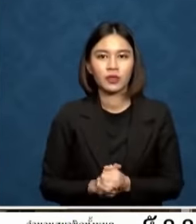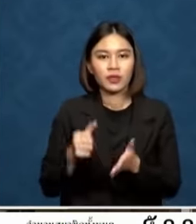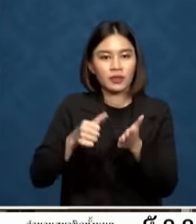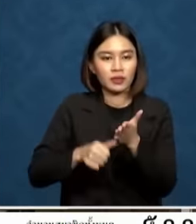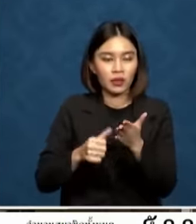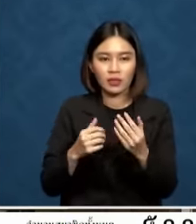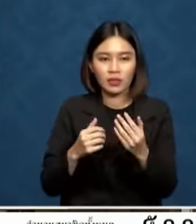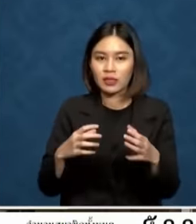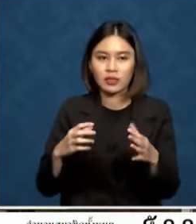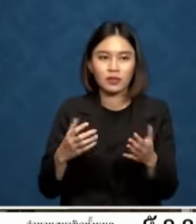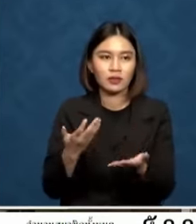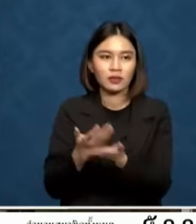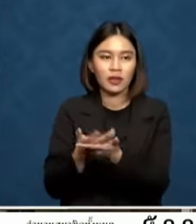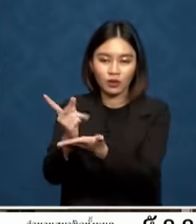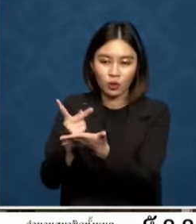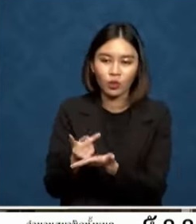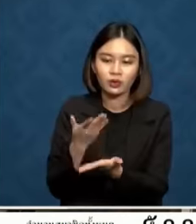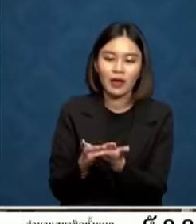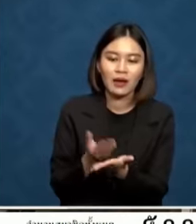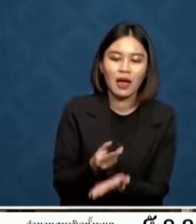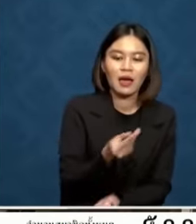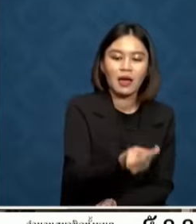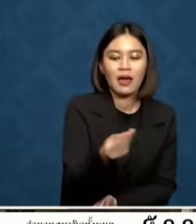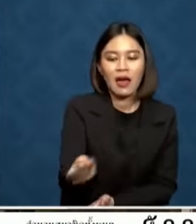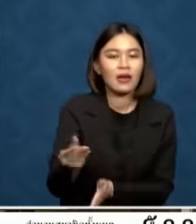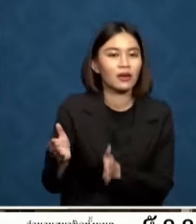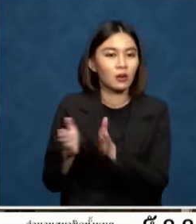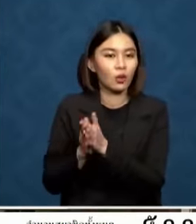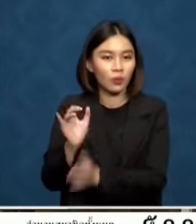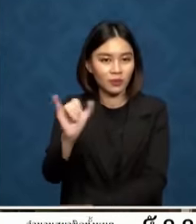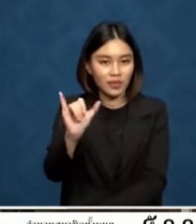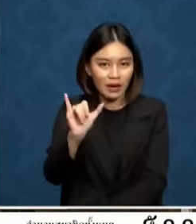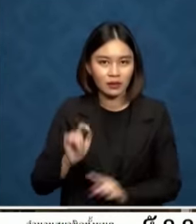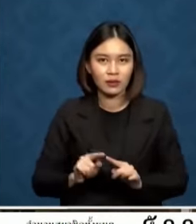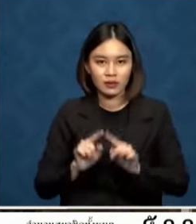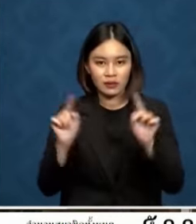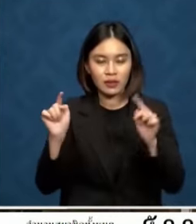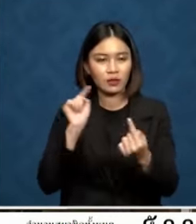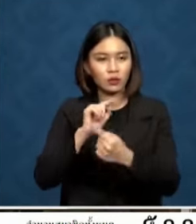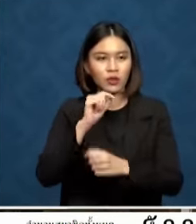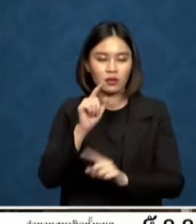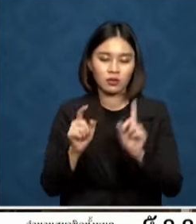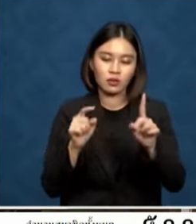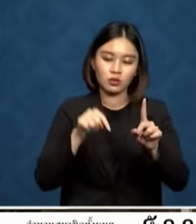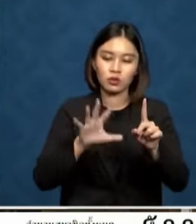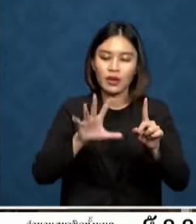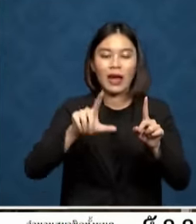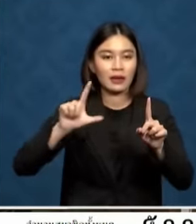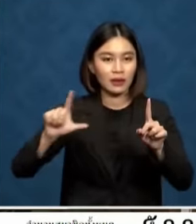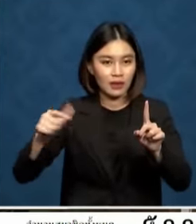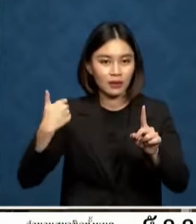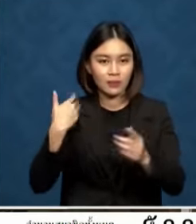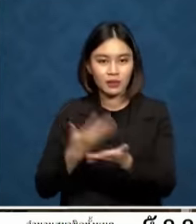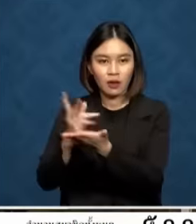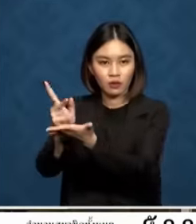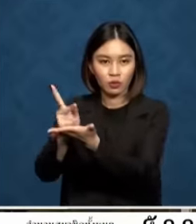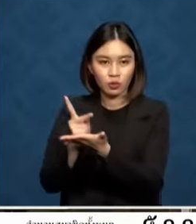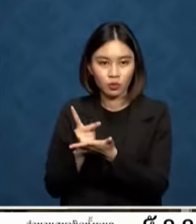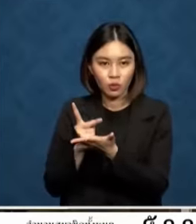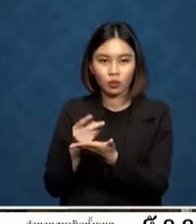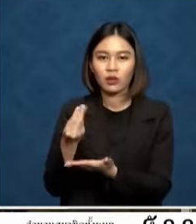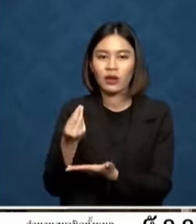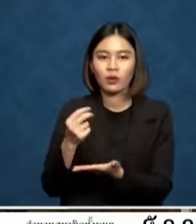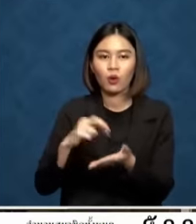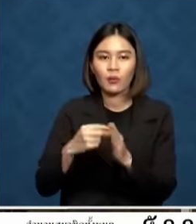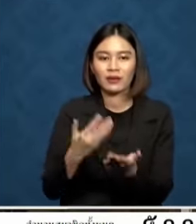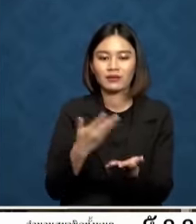ยังไม่รวมกู้มาแจกนะครับเพียงแต่ว่าใน 1.5ล้านล้านมีกู้มาแจกก็คือดิจิตอล